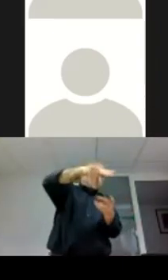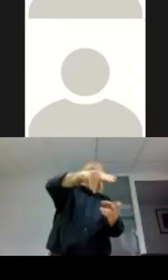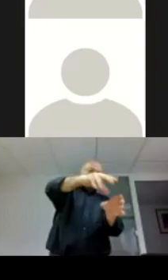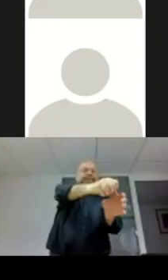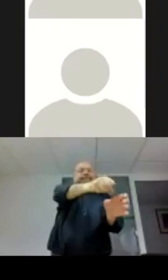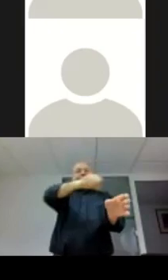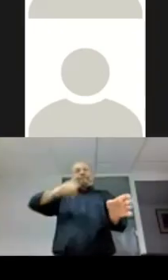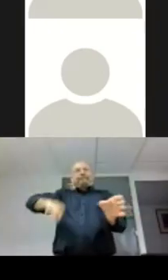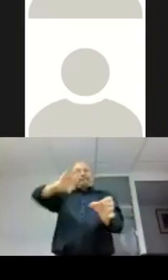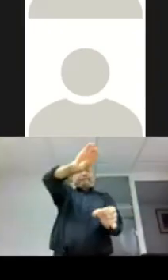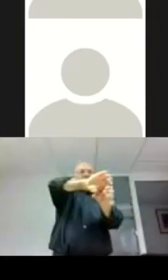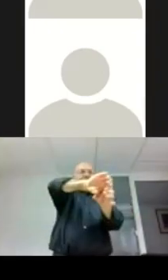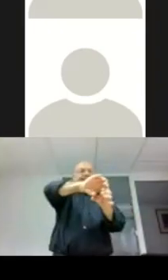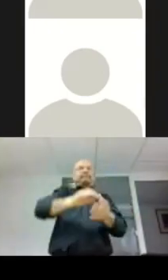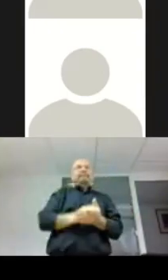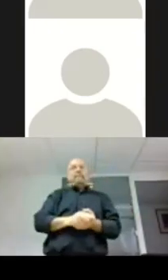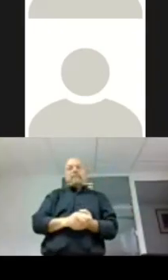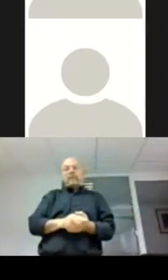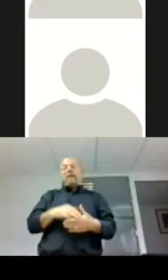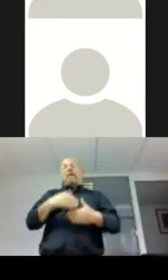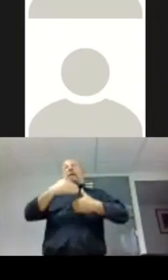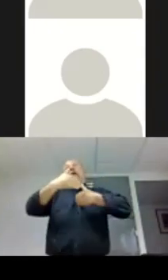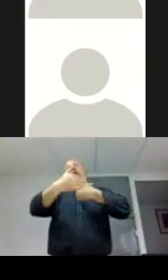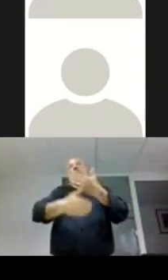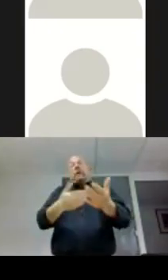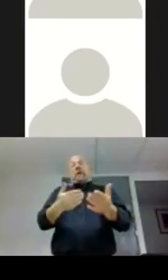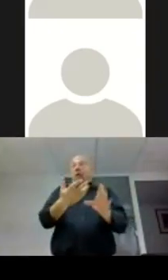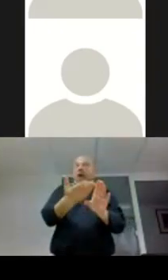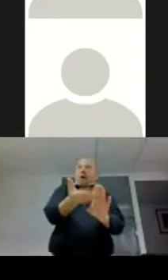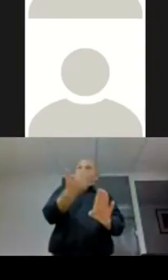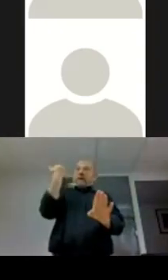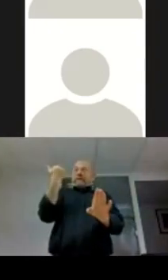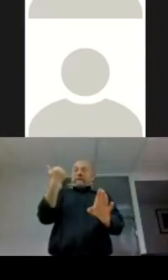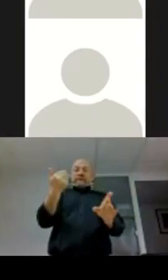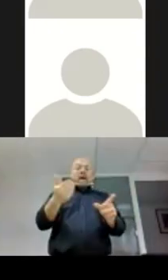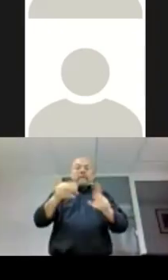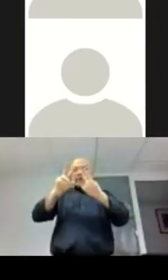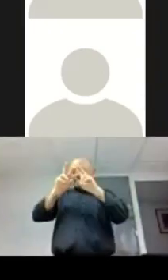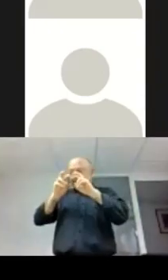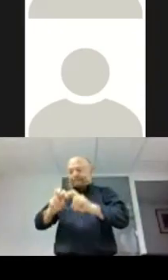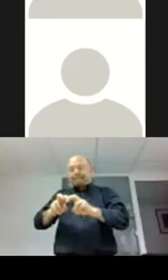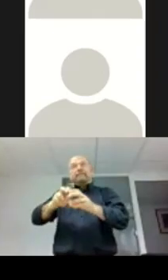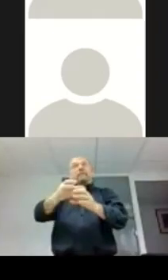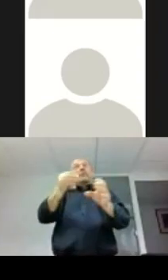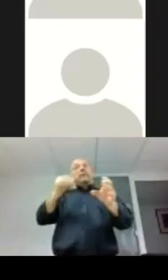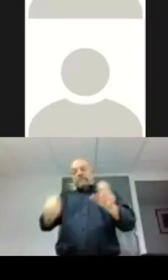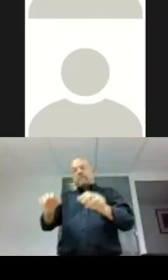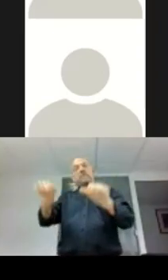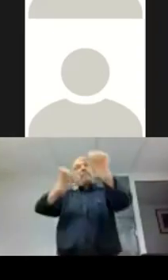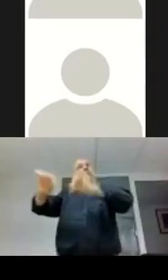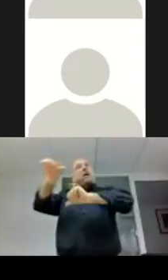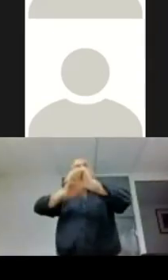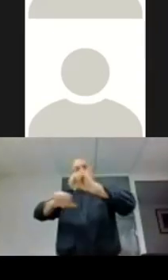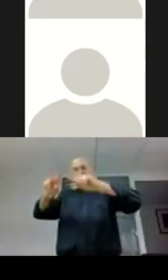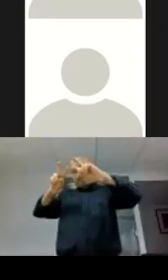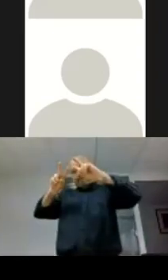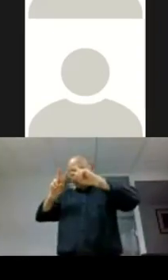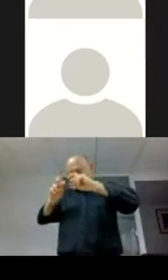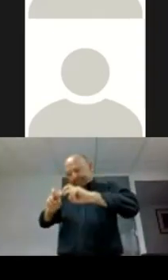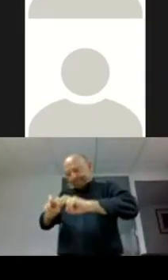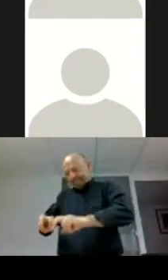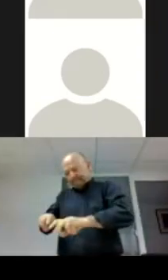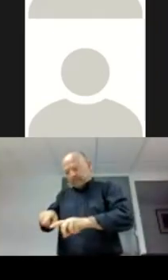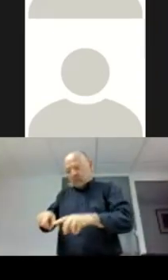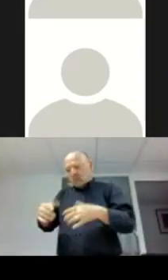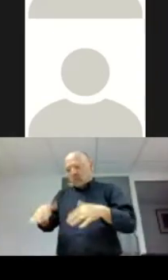endoscopique. La deuxième situation, c'est quand ce polype a été retiré, mais qu'on se rend compte sur l'analyse